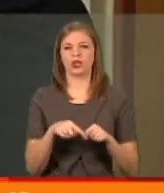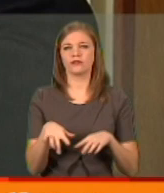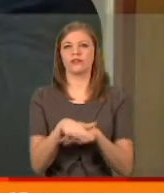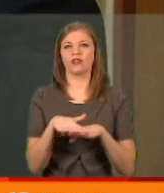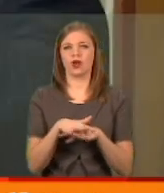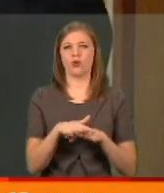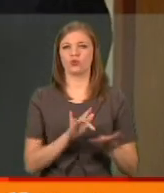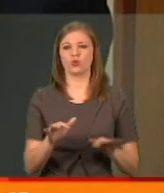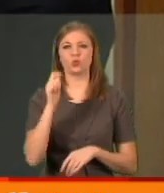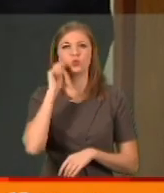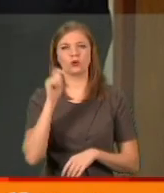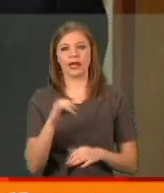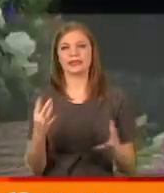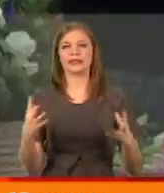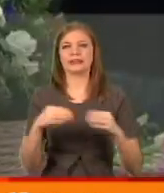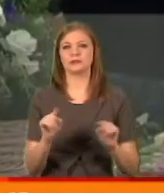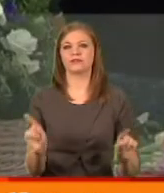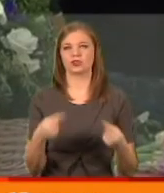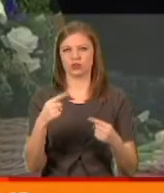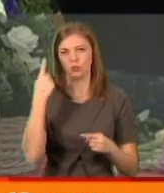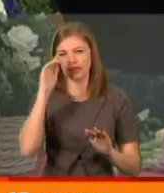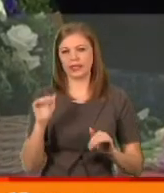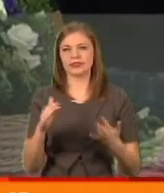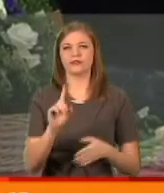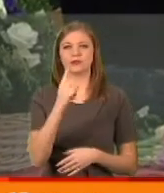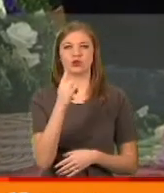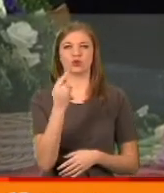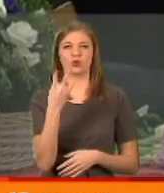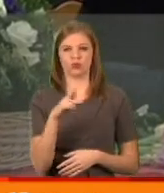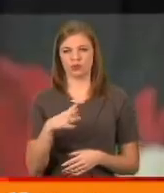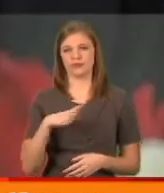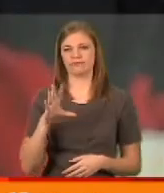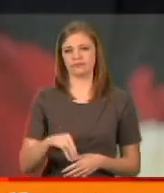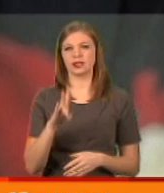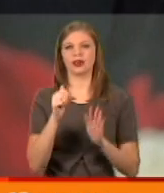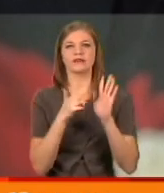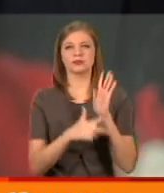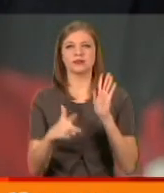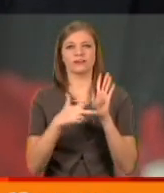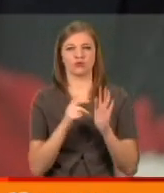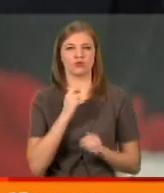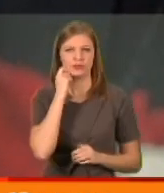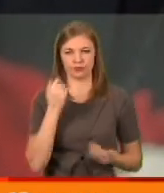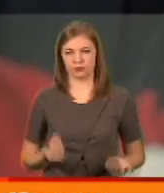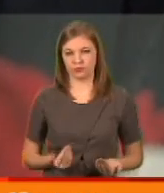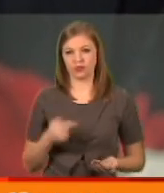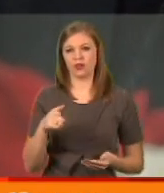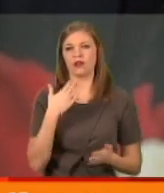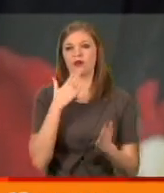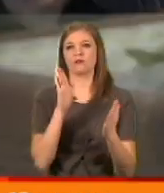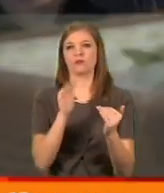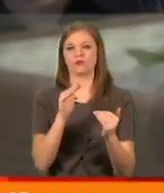Народного руху України та співзасновник ініціативи 1 грудня. Пішов життя на 88-му році. Попрощатися з